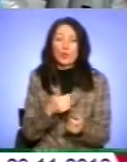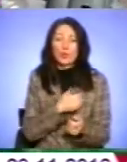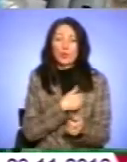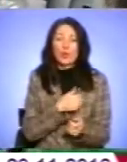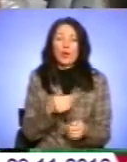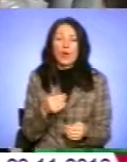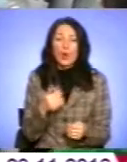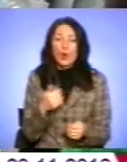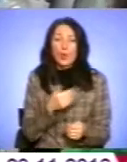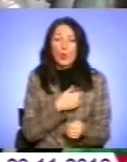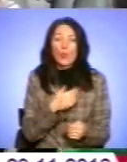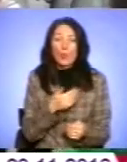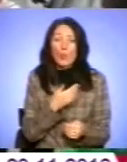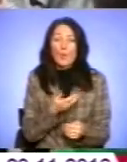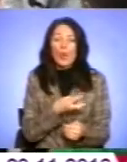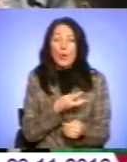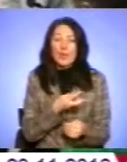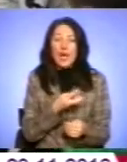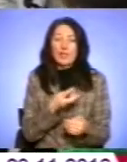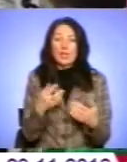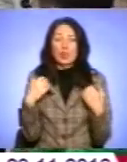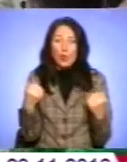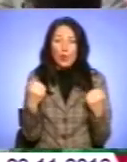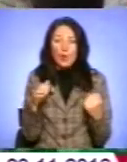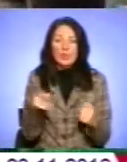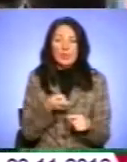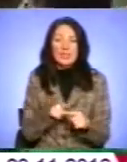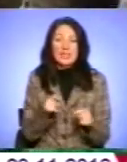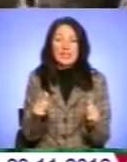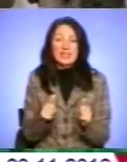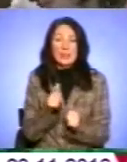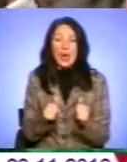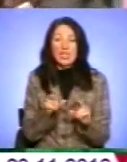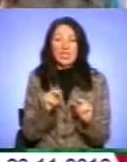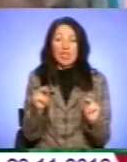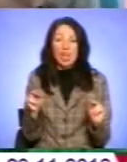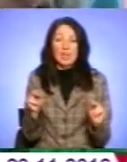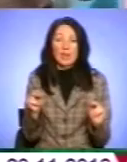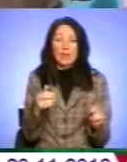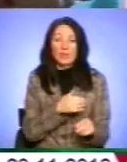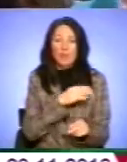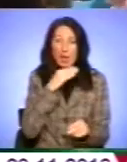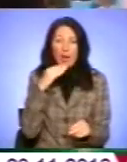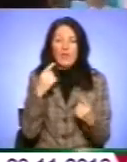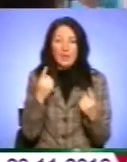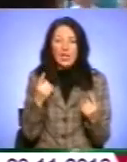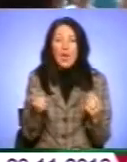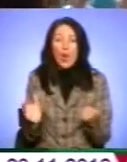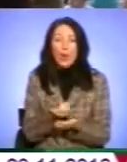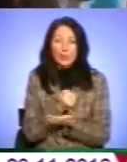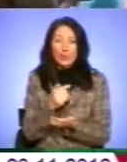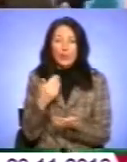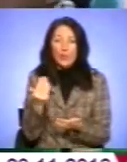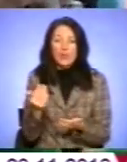побажати їм здоров'я після цих змагань, щастя і великих успіхів, щоб